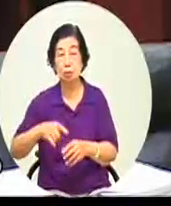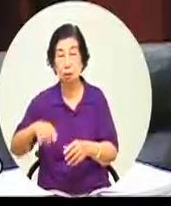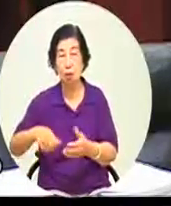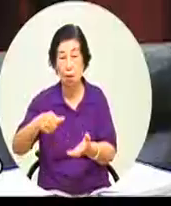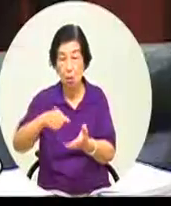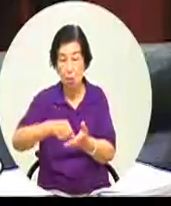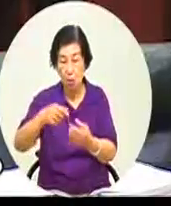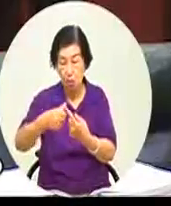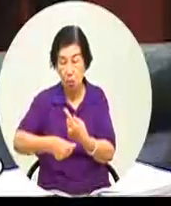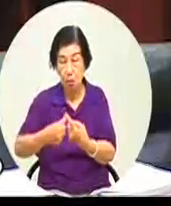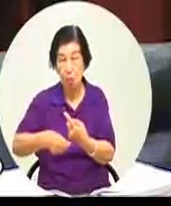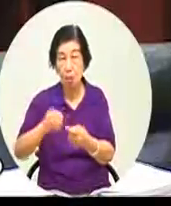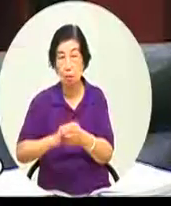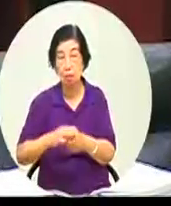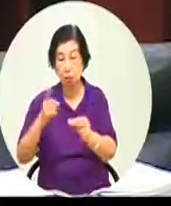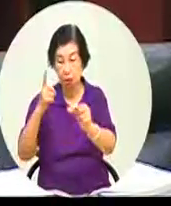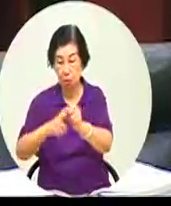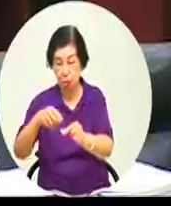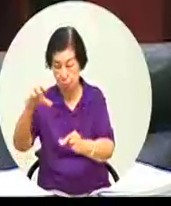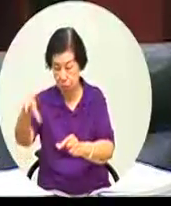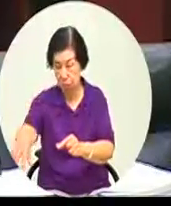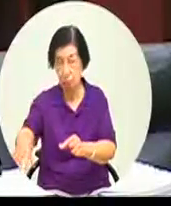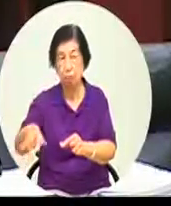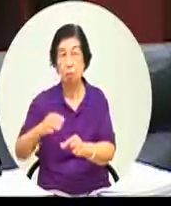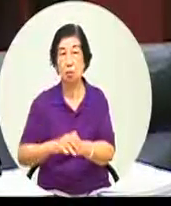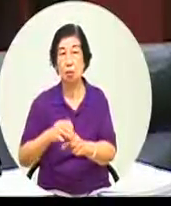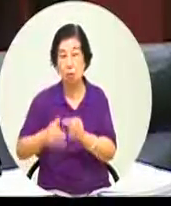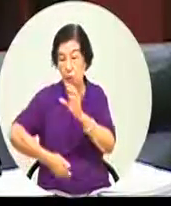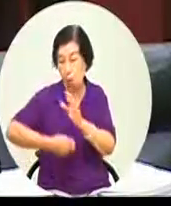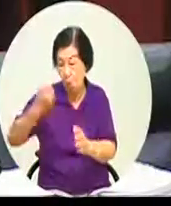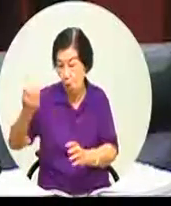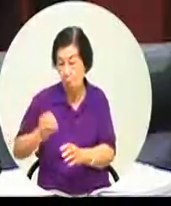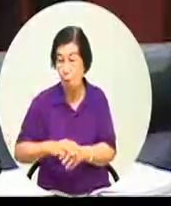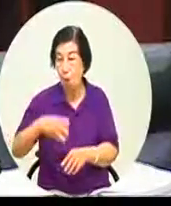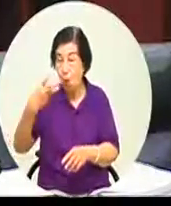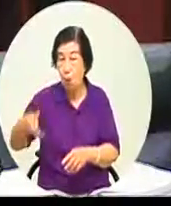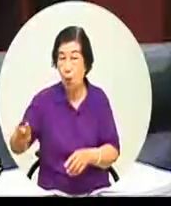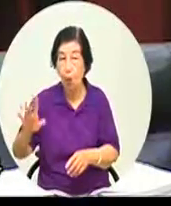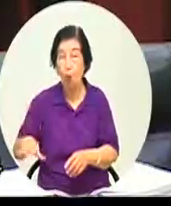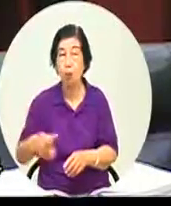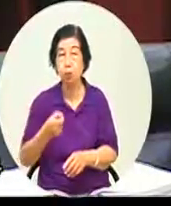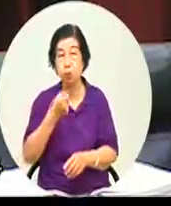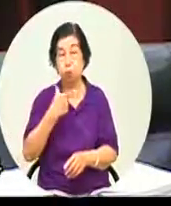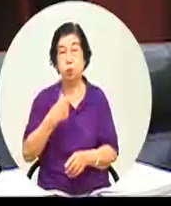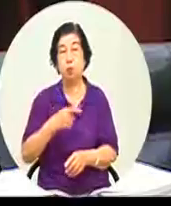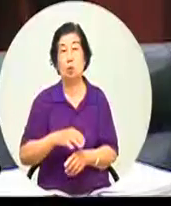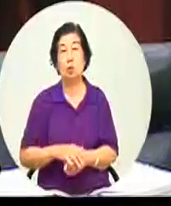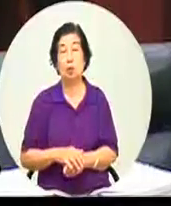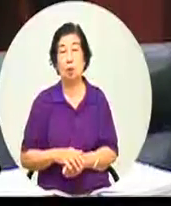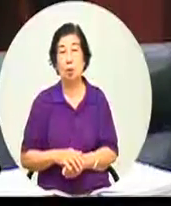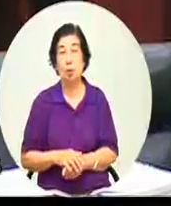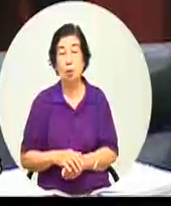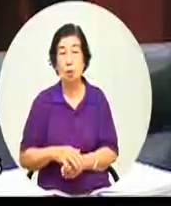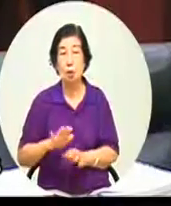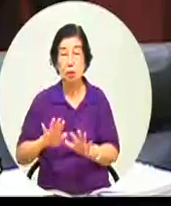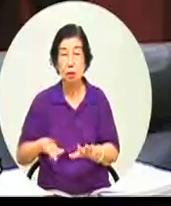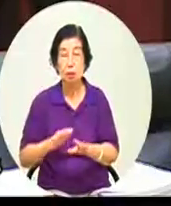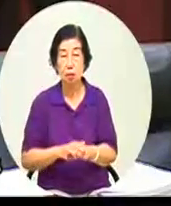啊，这都是因的专业。因的经验啦，但是我无好意讲恁用顾问公司啦。